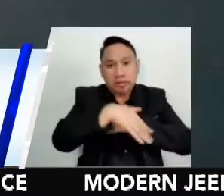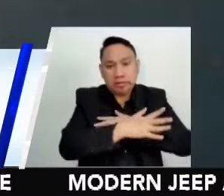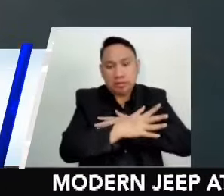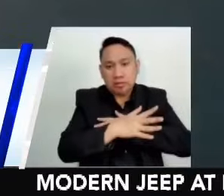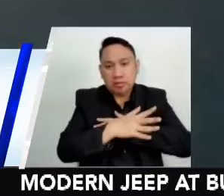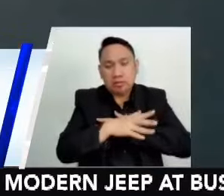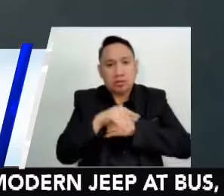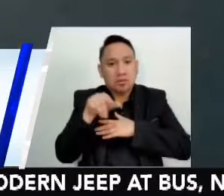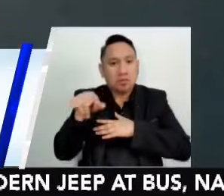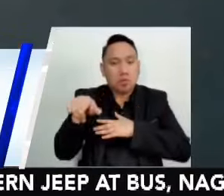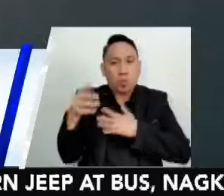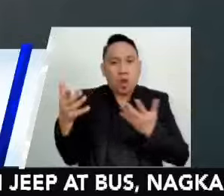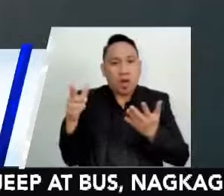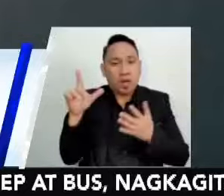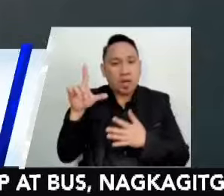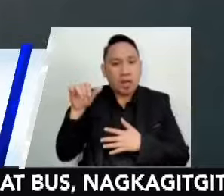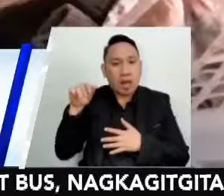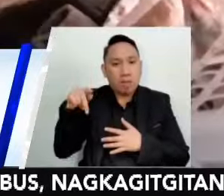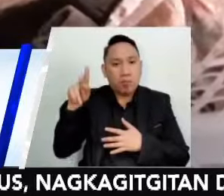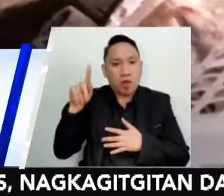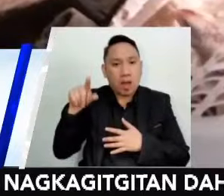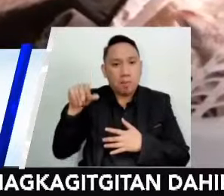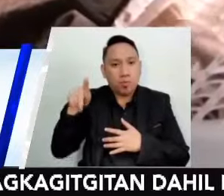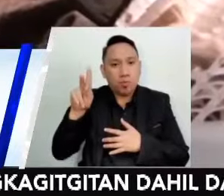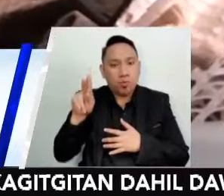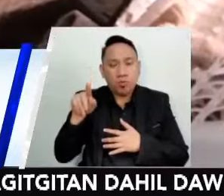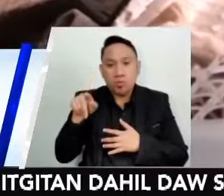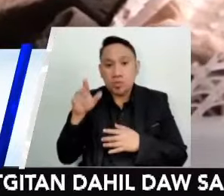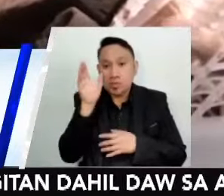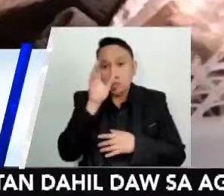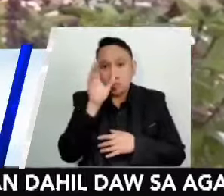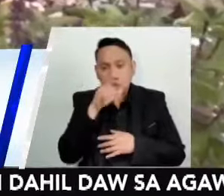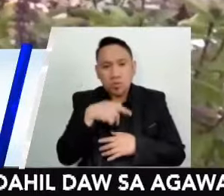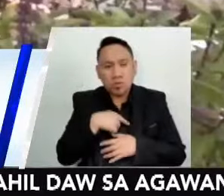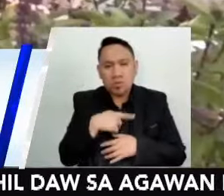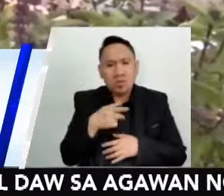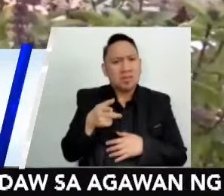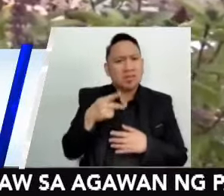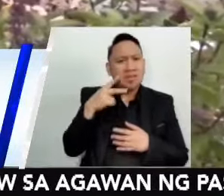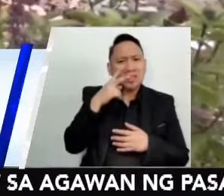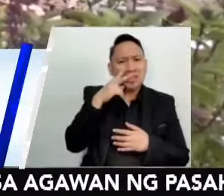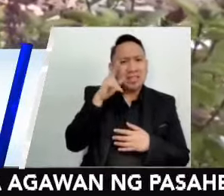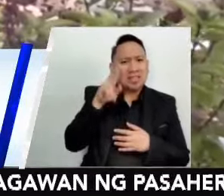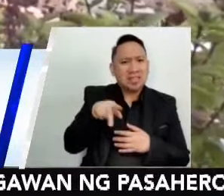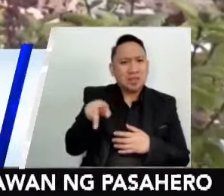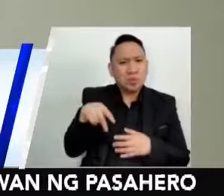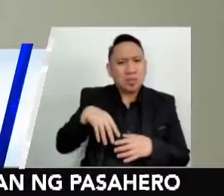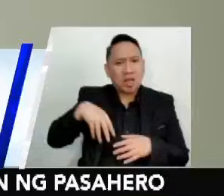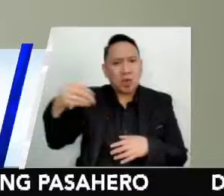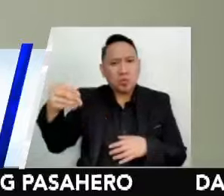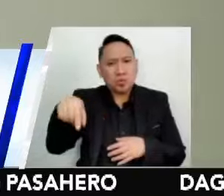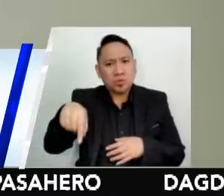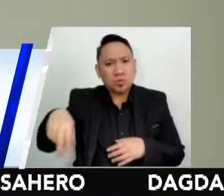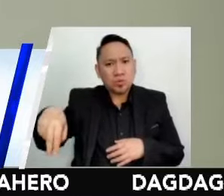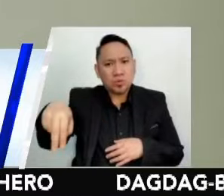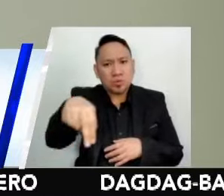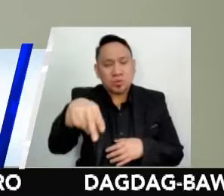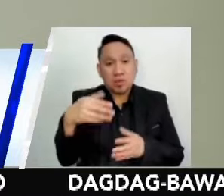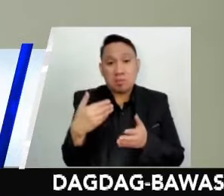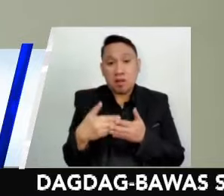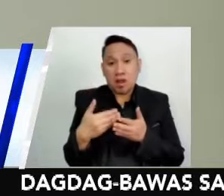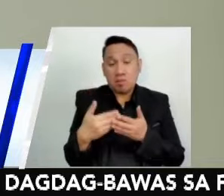bata na lumabas pala ang anak habang nag-aalaga siya ng isa pang anak. Malapit lang sa dagat ang kanilang